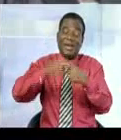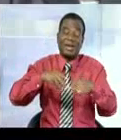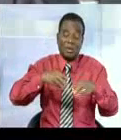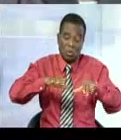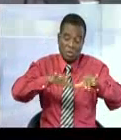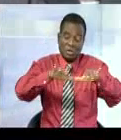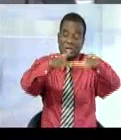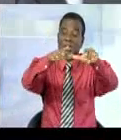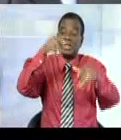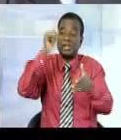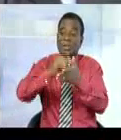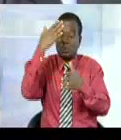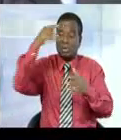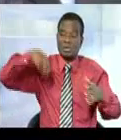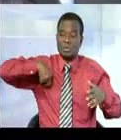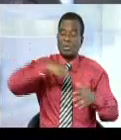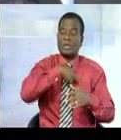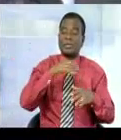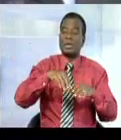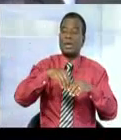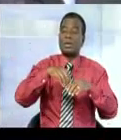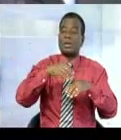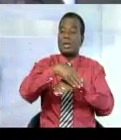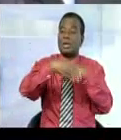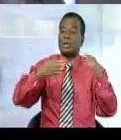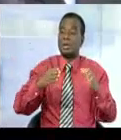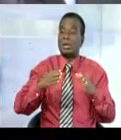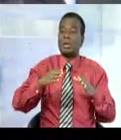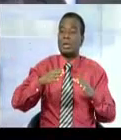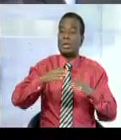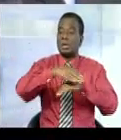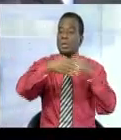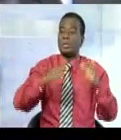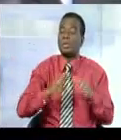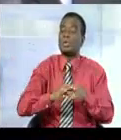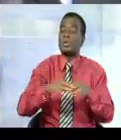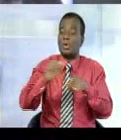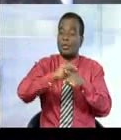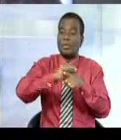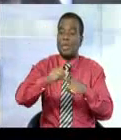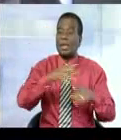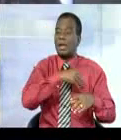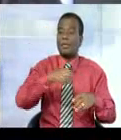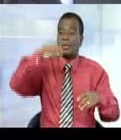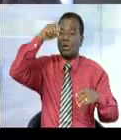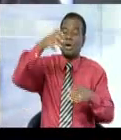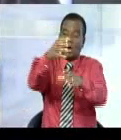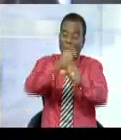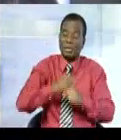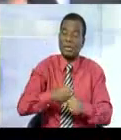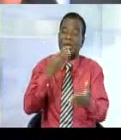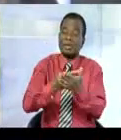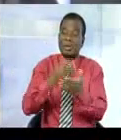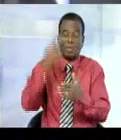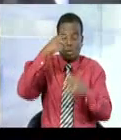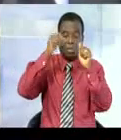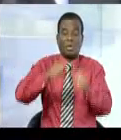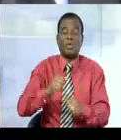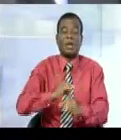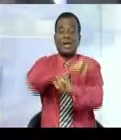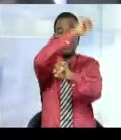nous avons des centres de formation. Et l'objectif, c'est de disposer de fonds pour pouvoir installer tous ces jeunes qui sont en